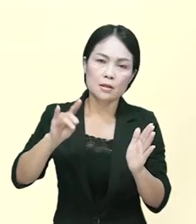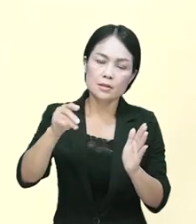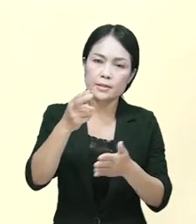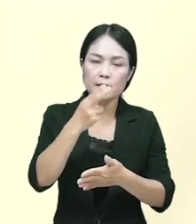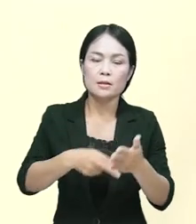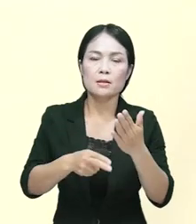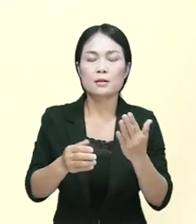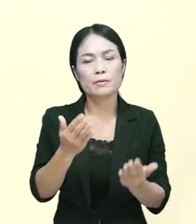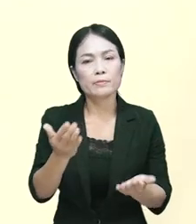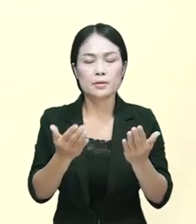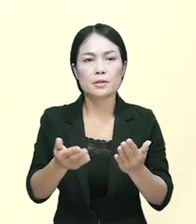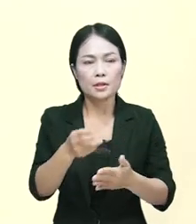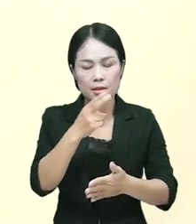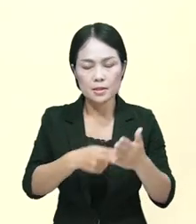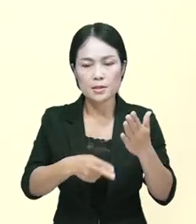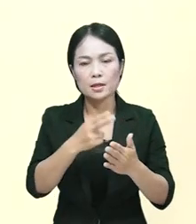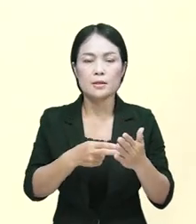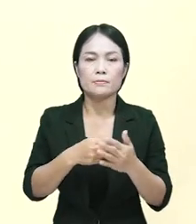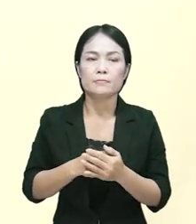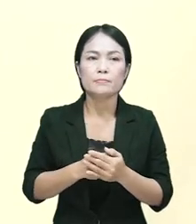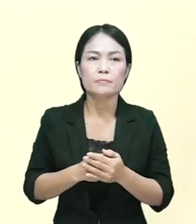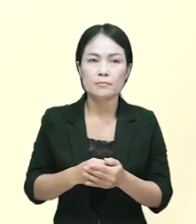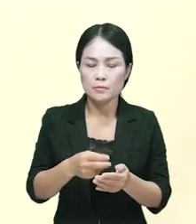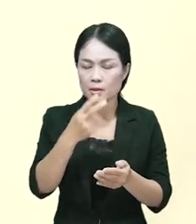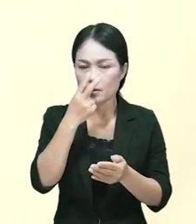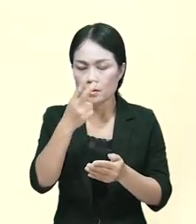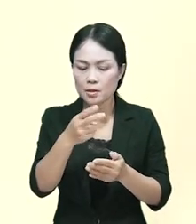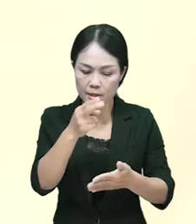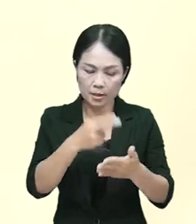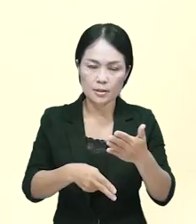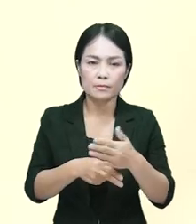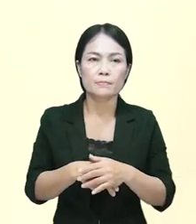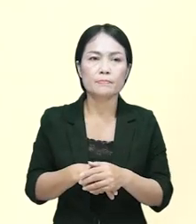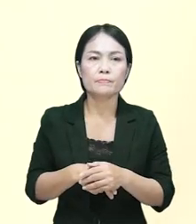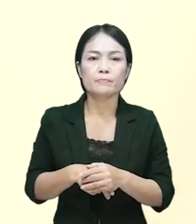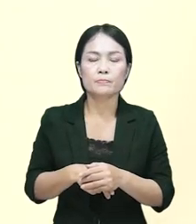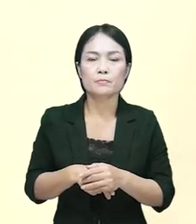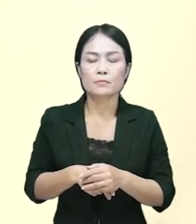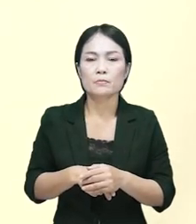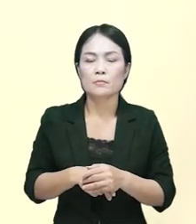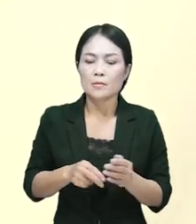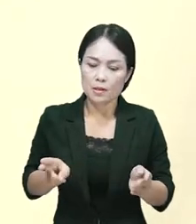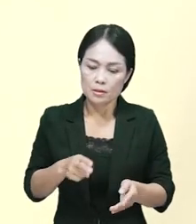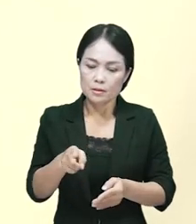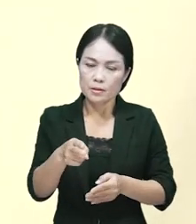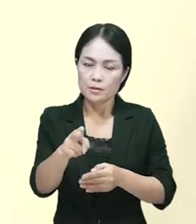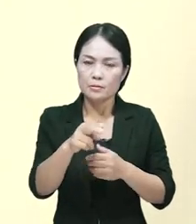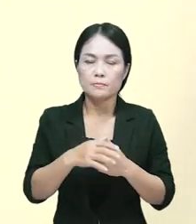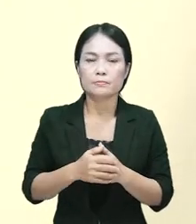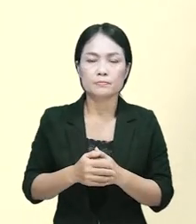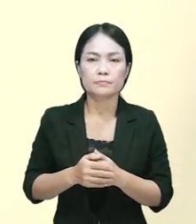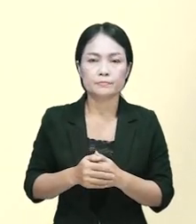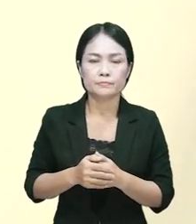ចាស្តៀងពស់ដែរកូន សត្វអីហើយកូនឃើញអីទៀត ចាអញ្ចឹងនេះគឺជាសត្វអន្ទង់ណាកូនណា